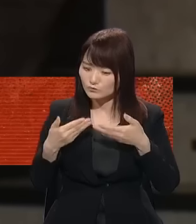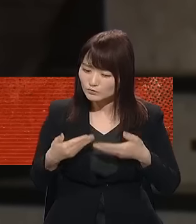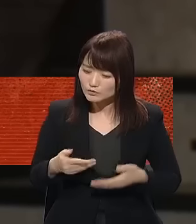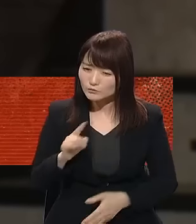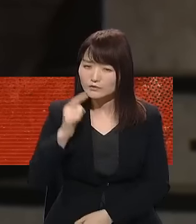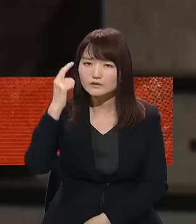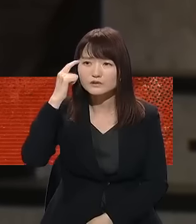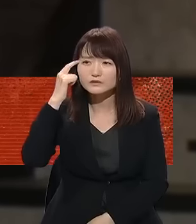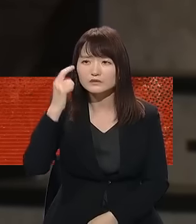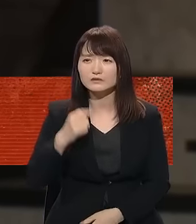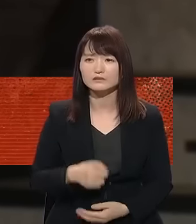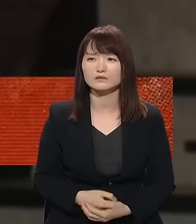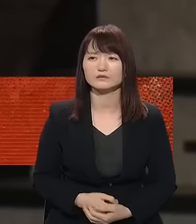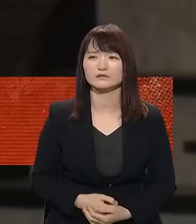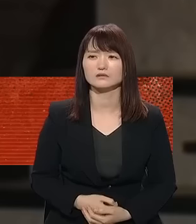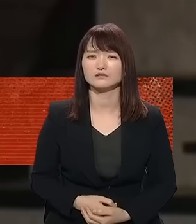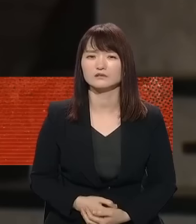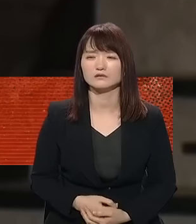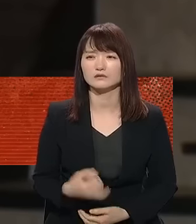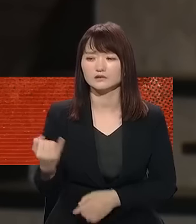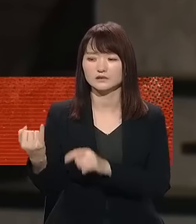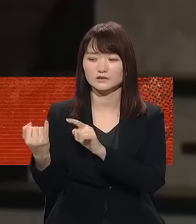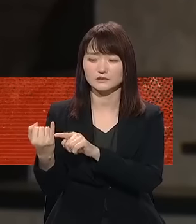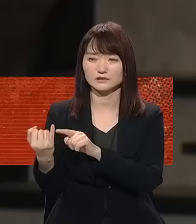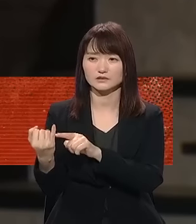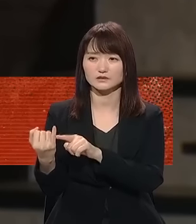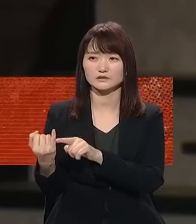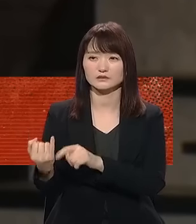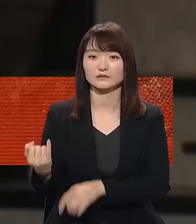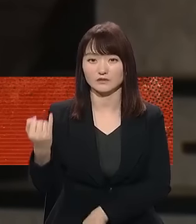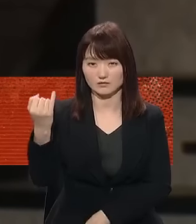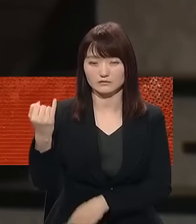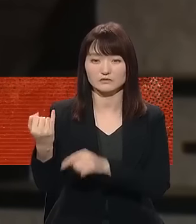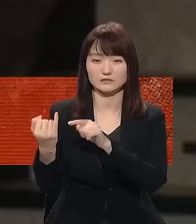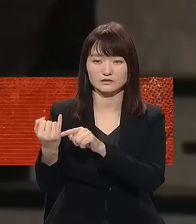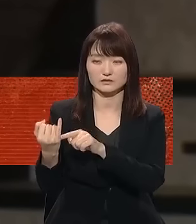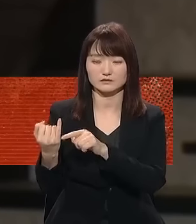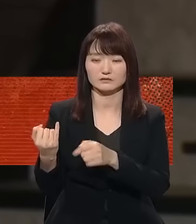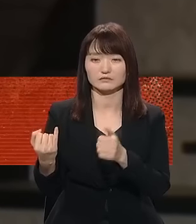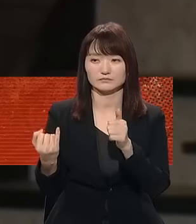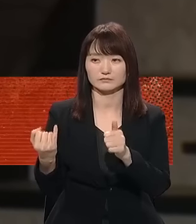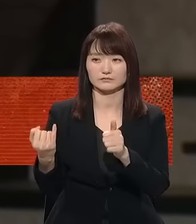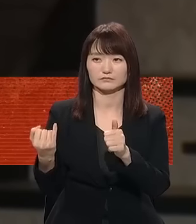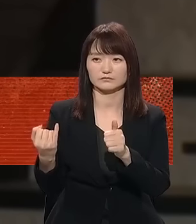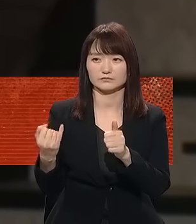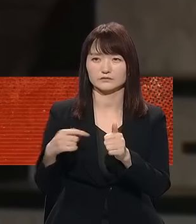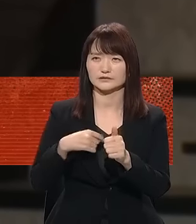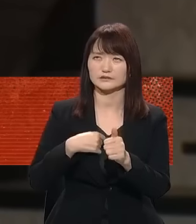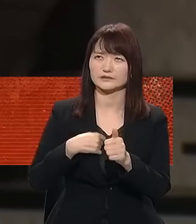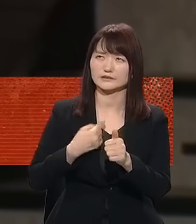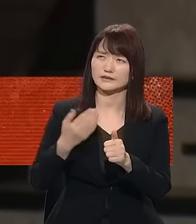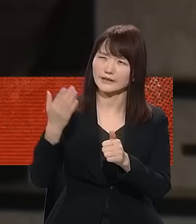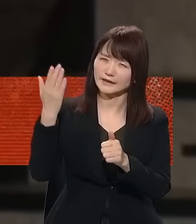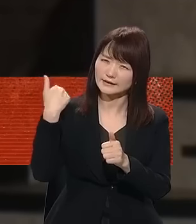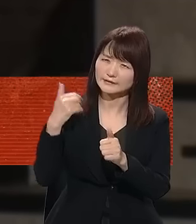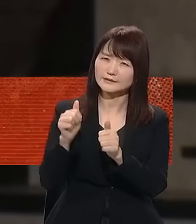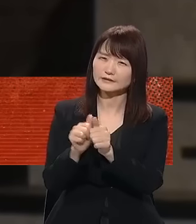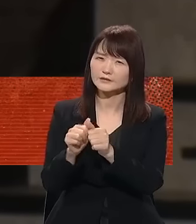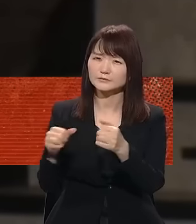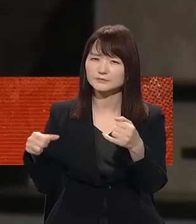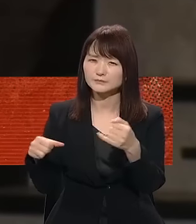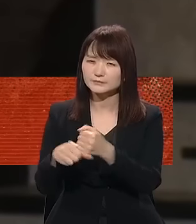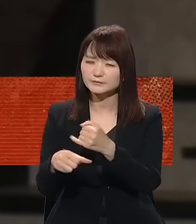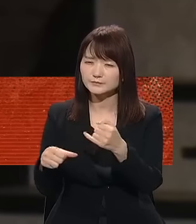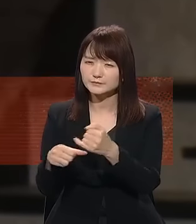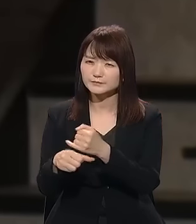생각했냐면 혹시이 여자가 자기 그 뭐 언니라고 부르는 그 저 여자가 자기가 옛날에 남자를 사던